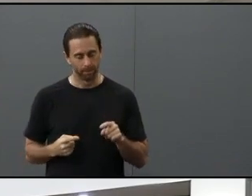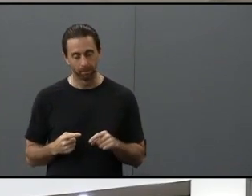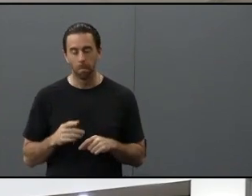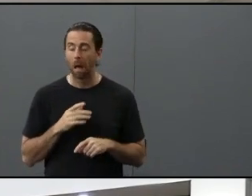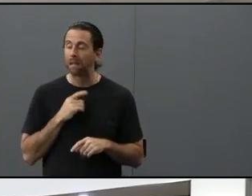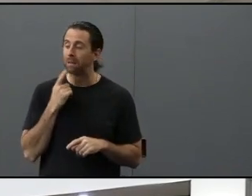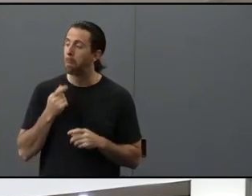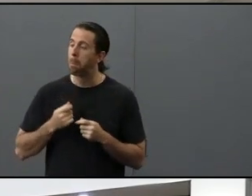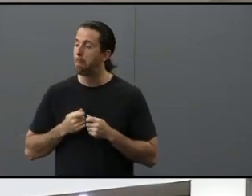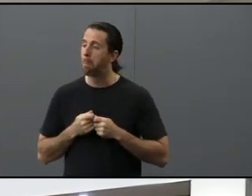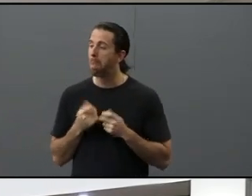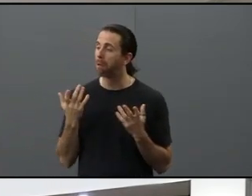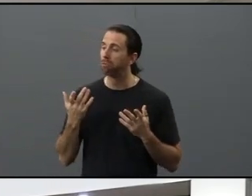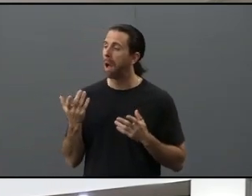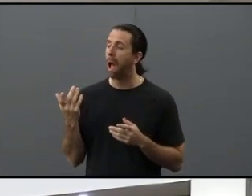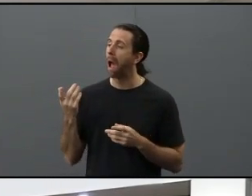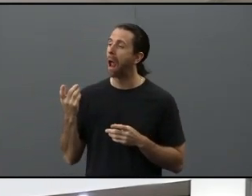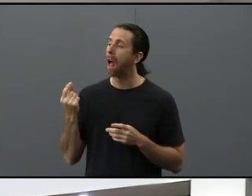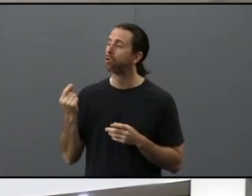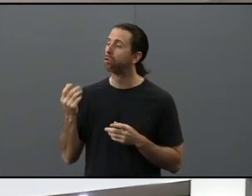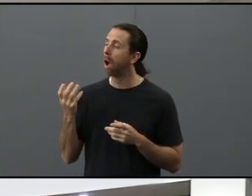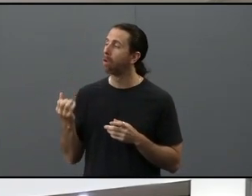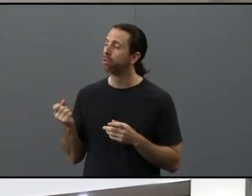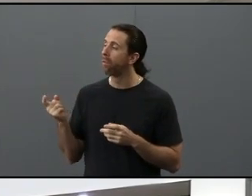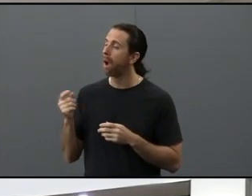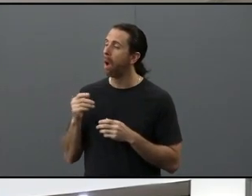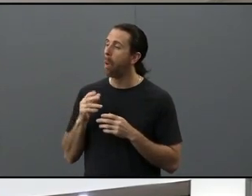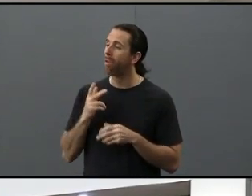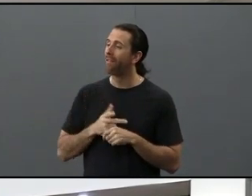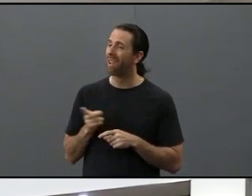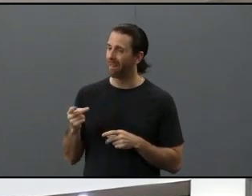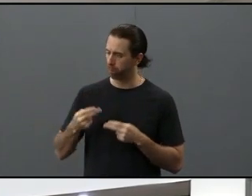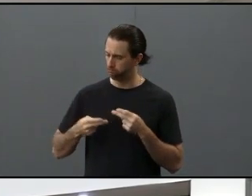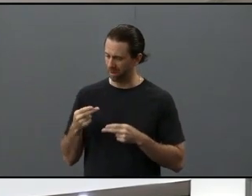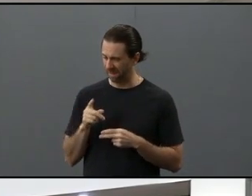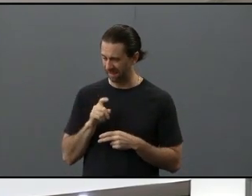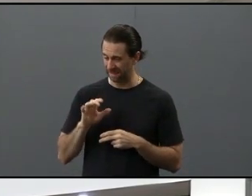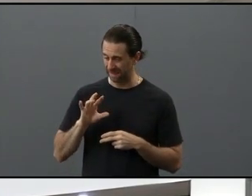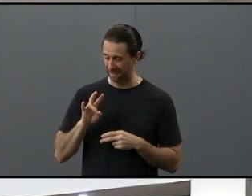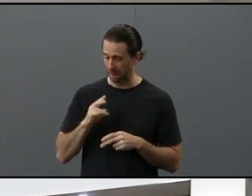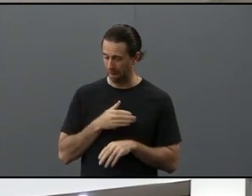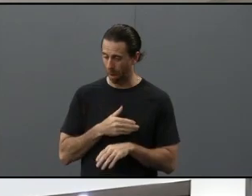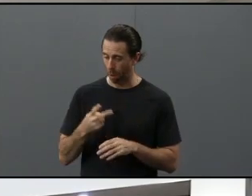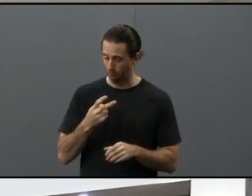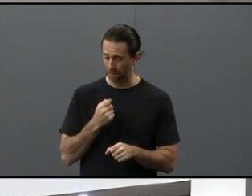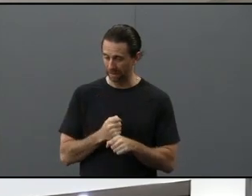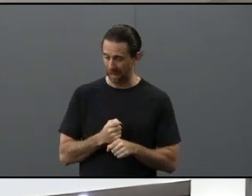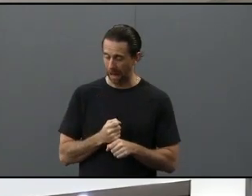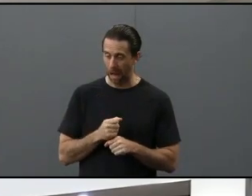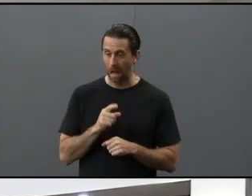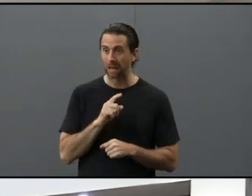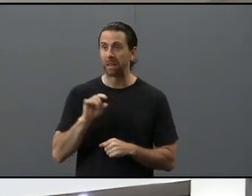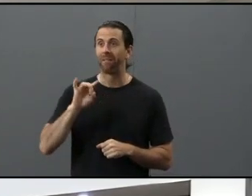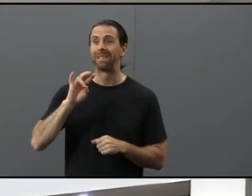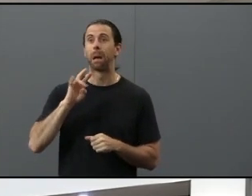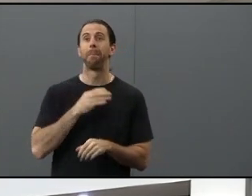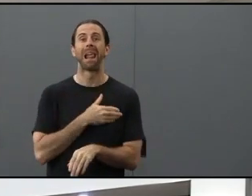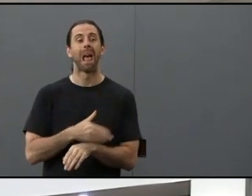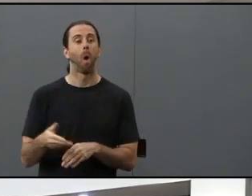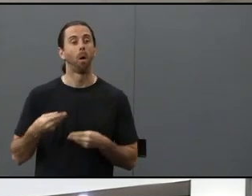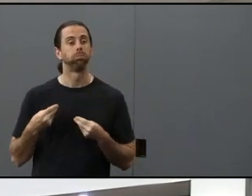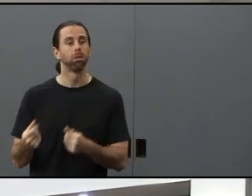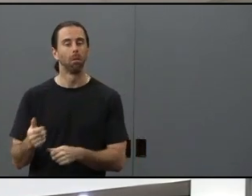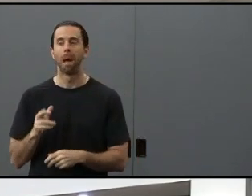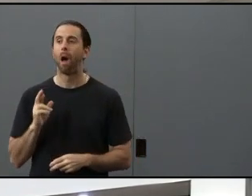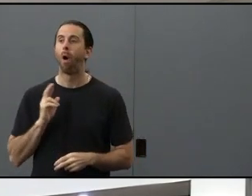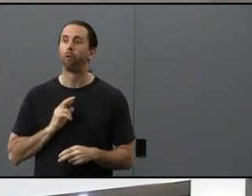qu'il y a pas d'argent qui rentre à l'hôtel de ville mais vous avez passé le budget de 157 millions à 2 ans à 187 millions les